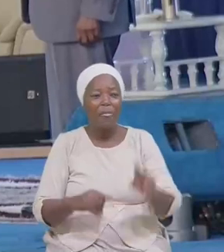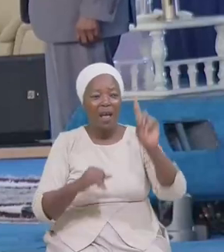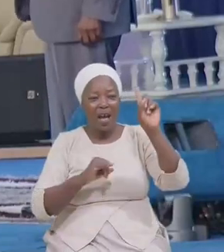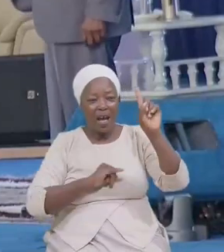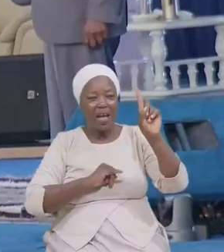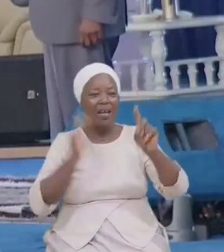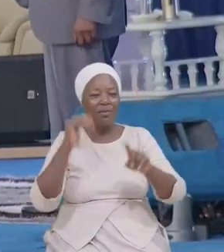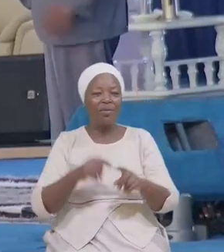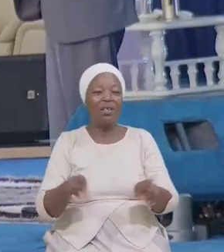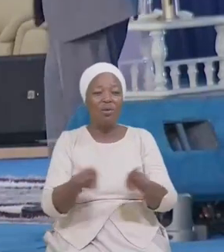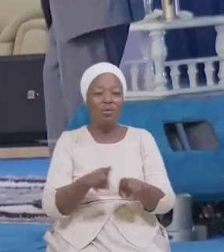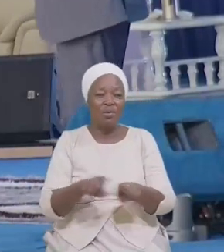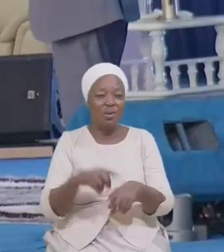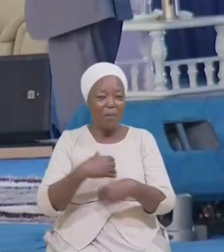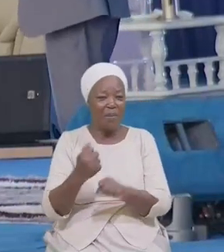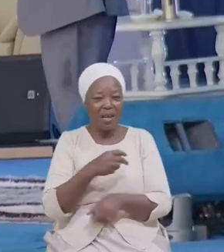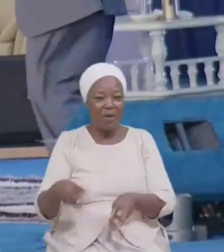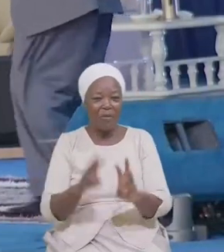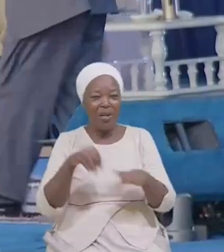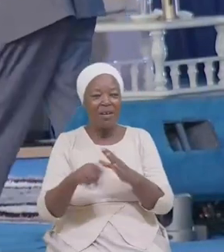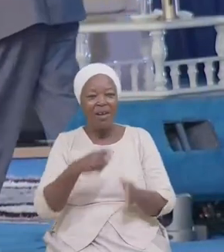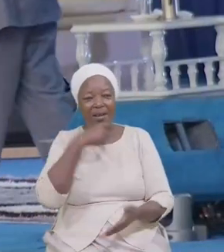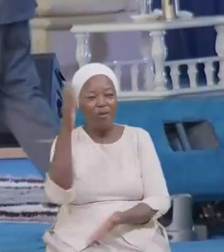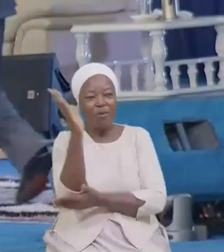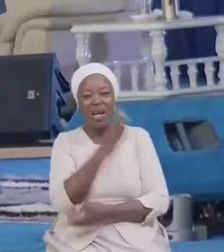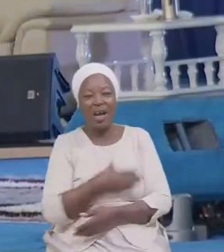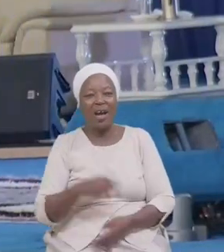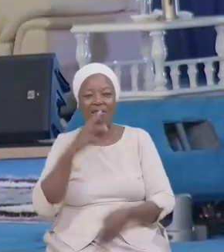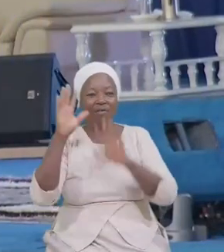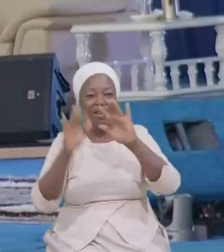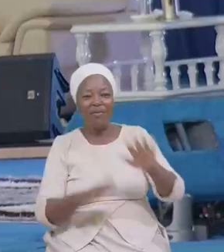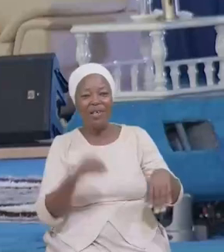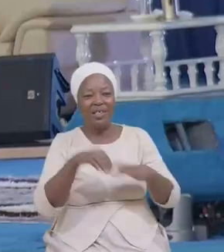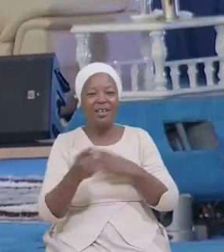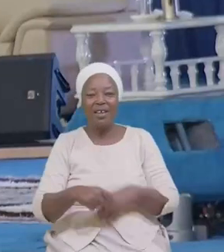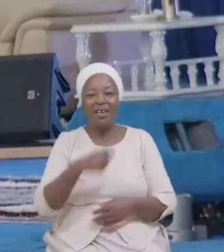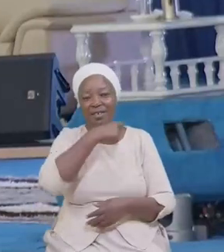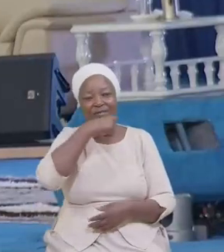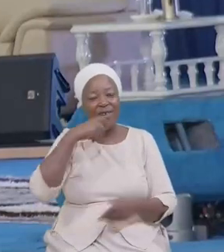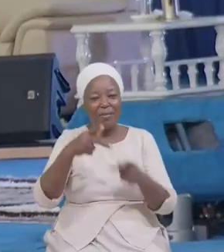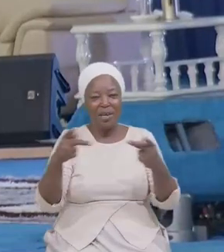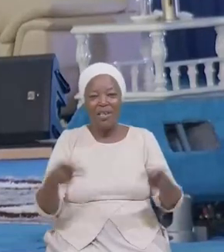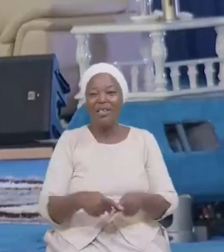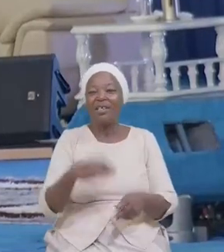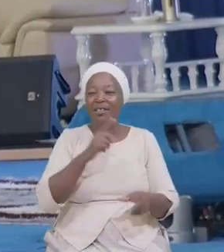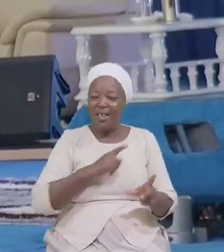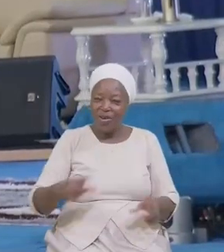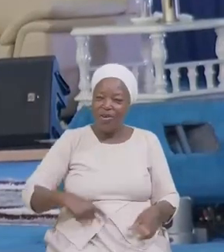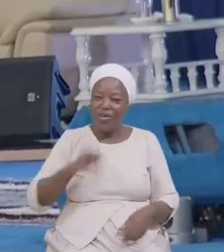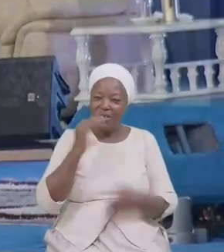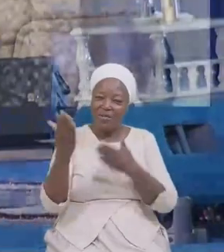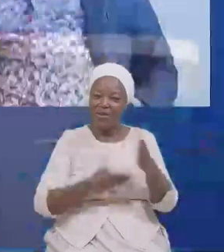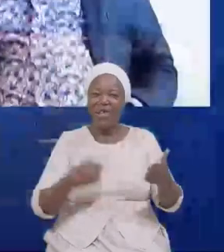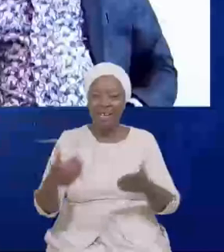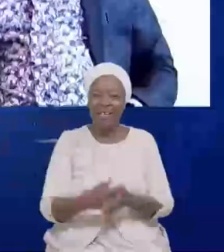le désert et des fleuves dans la solitude. Le Seigneur veut faire de nouvelles choses dans